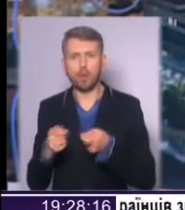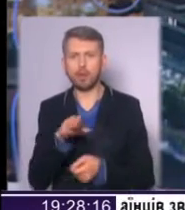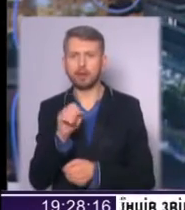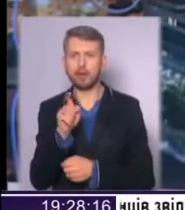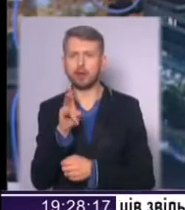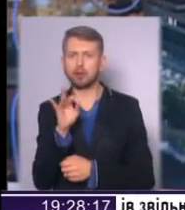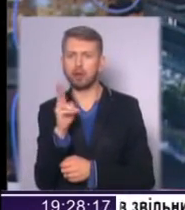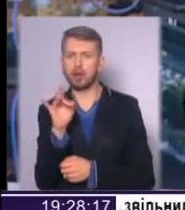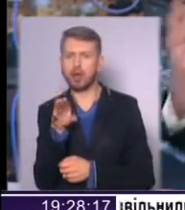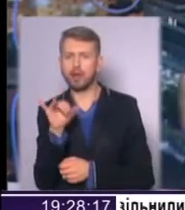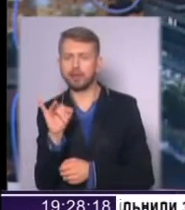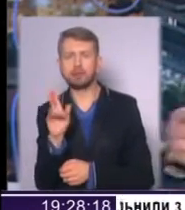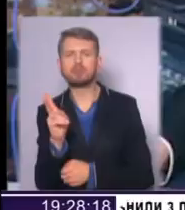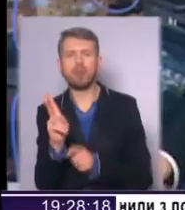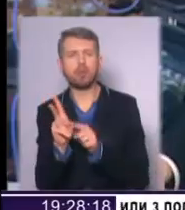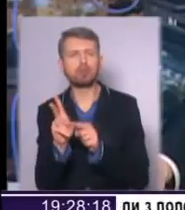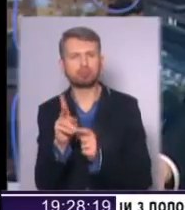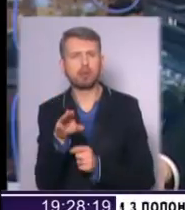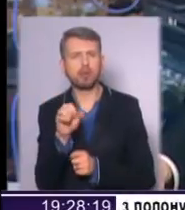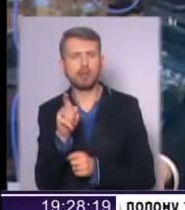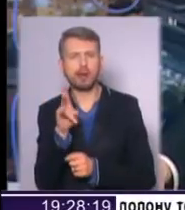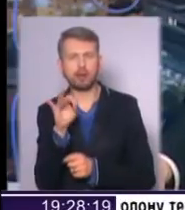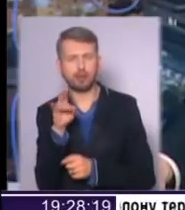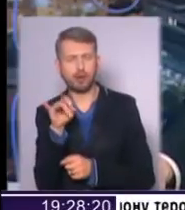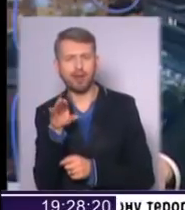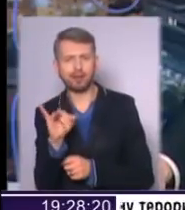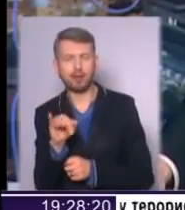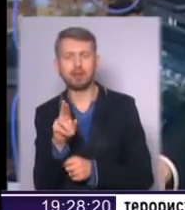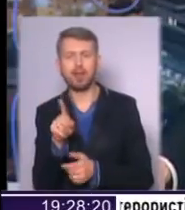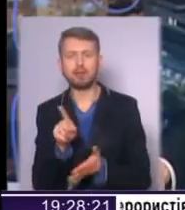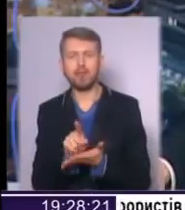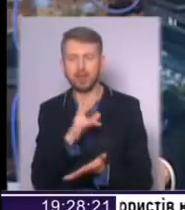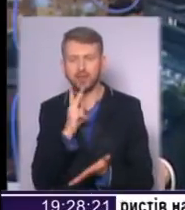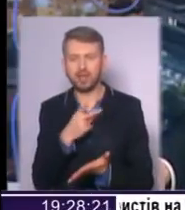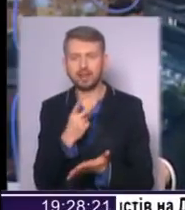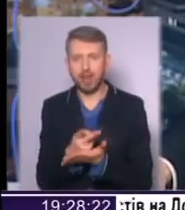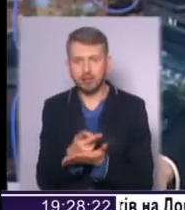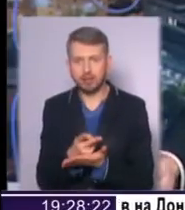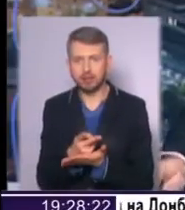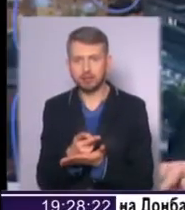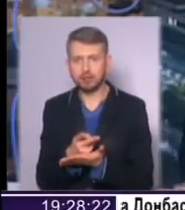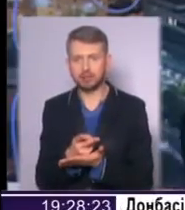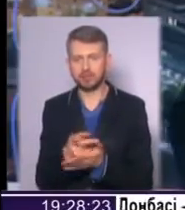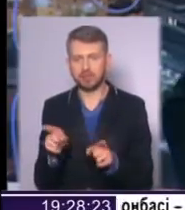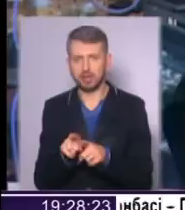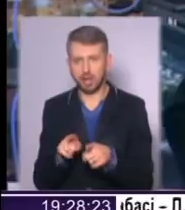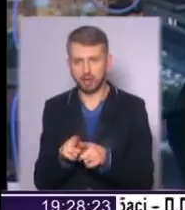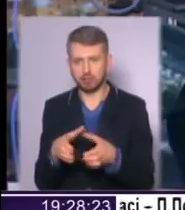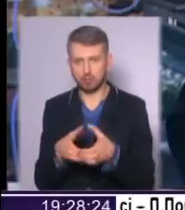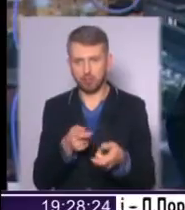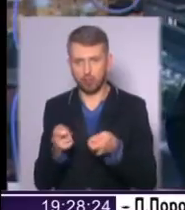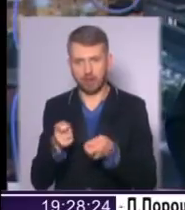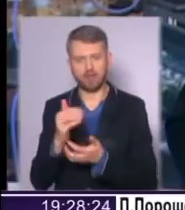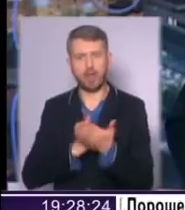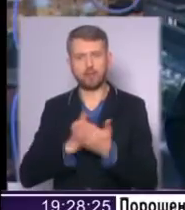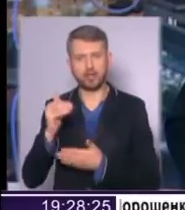технократи – це хто такі? От як це має виглядати з точки зору функціонування і результативності функціонування найвищої виконавчої